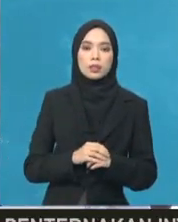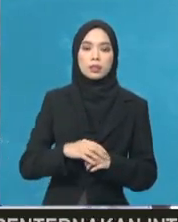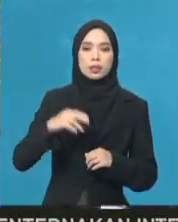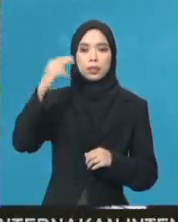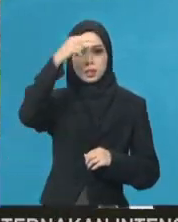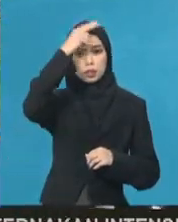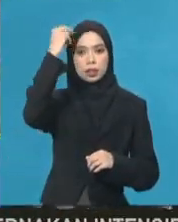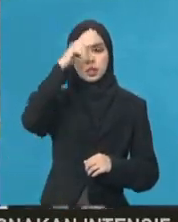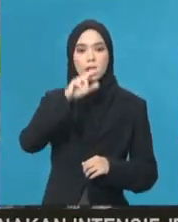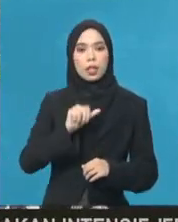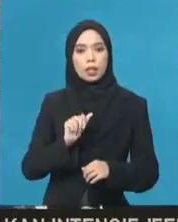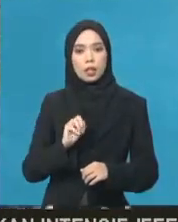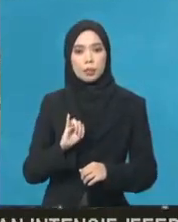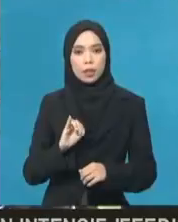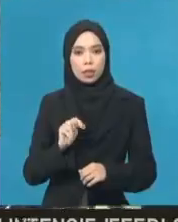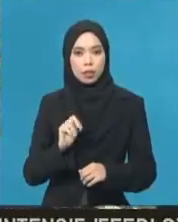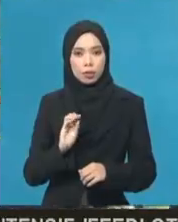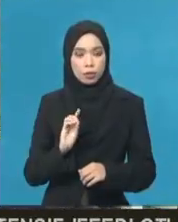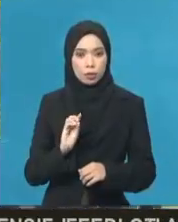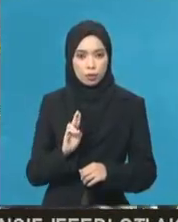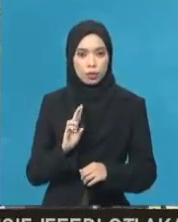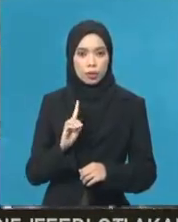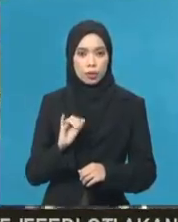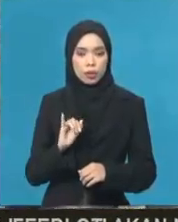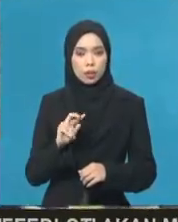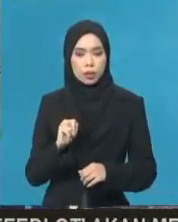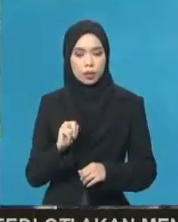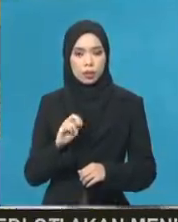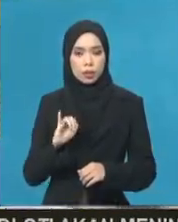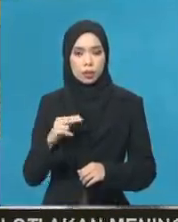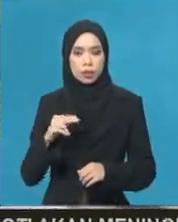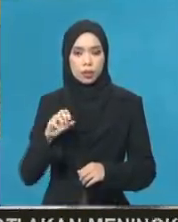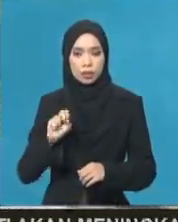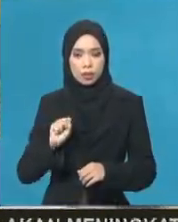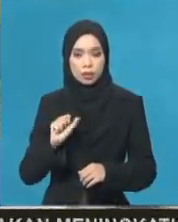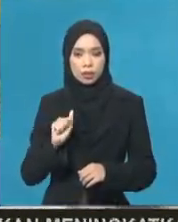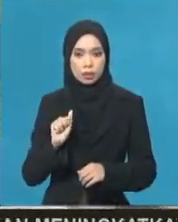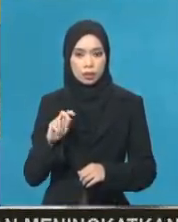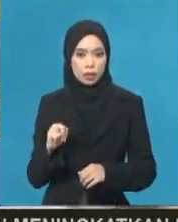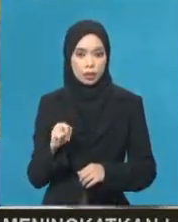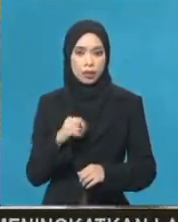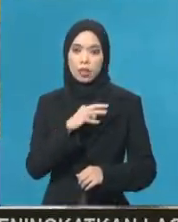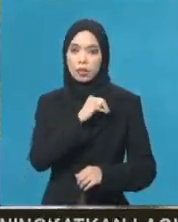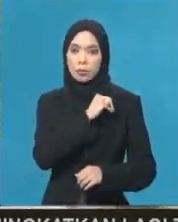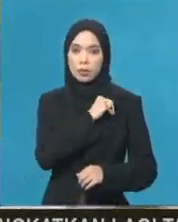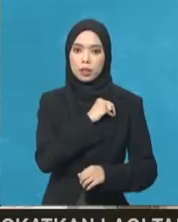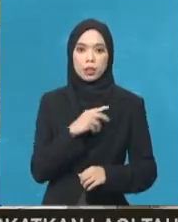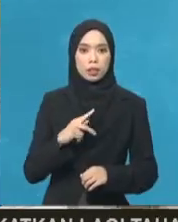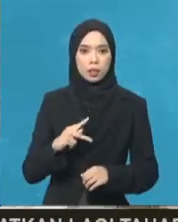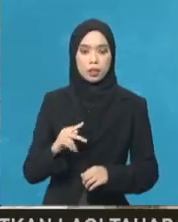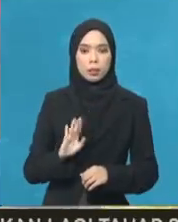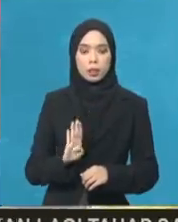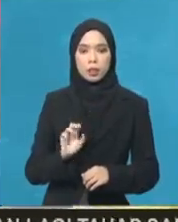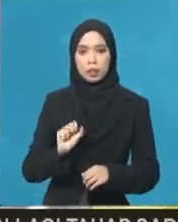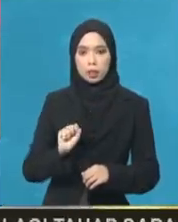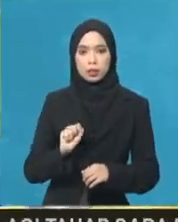Paduka Sri Haji Aminuddin essence bensin orang kaya saku mulok Datuk Sri Paduka aja Abidin menteri kebudayaan d